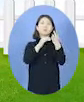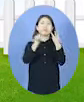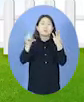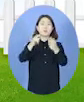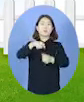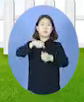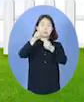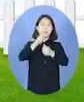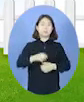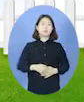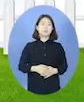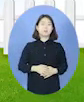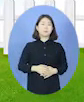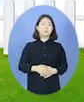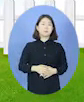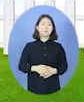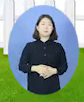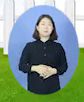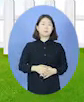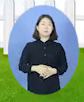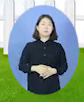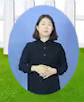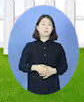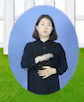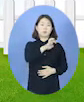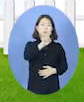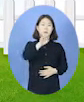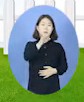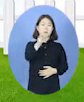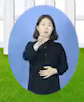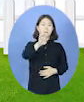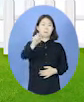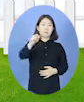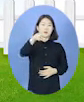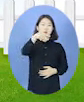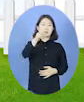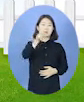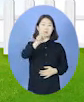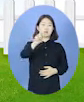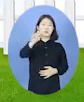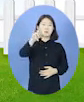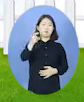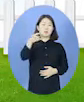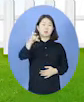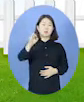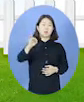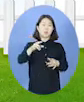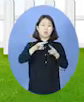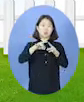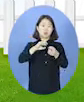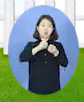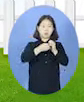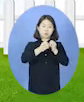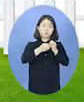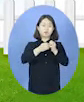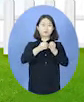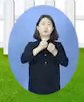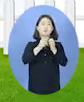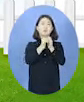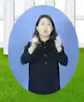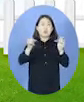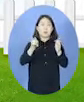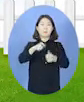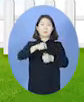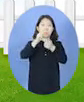종사원 3명을 모집합니다. 하이퍼 백큐움 세미코리아 유통에서 전기 부품 및